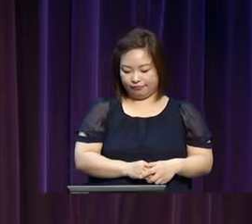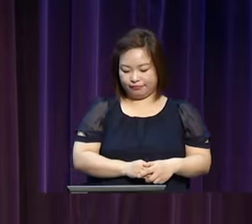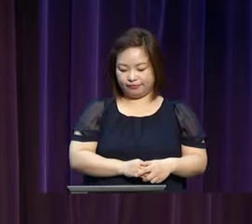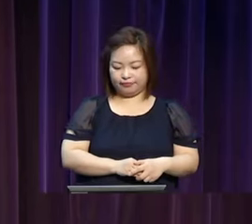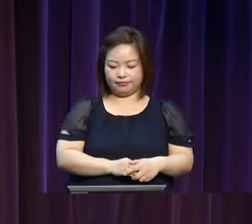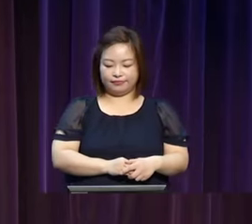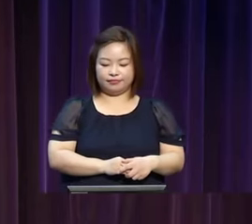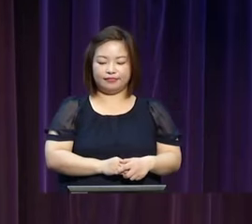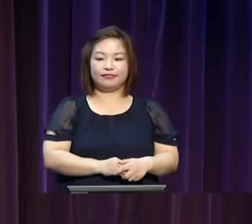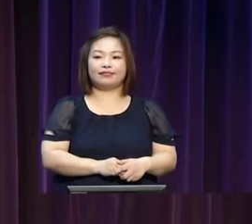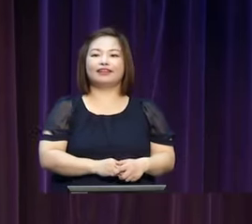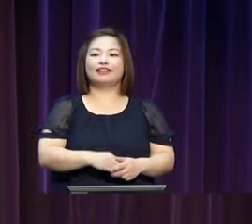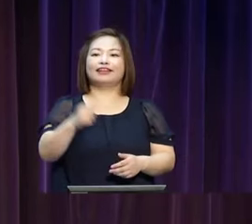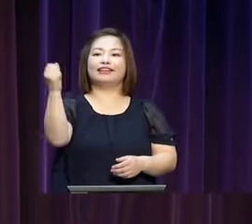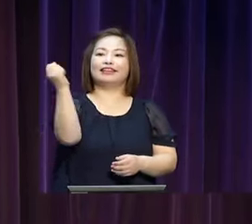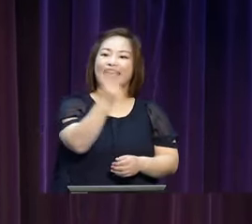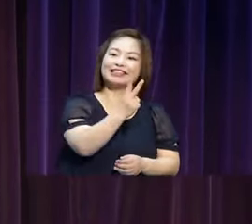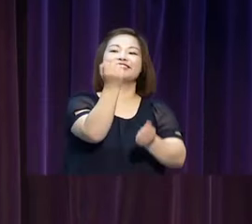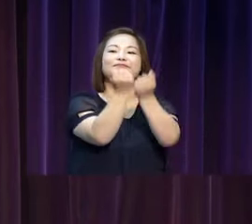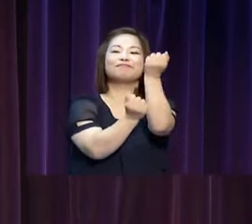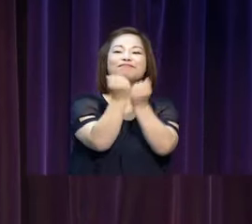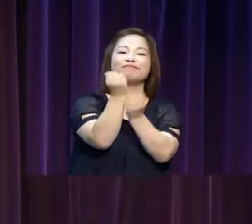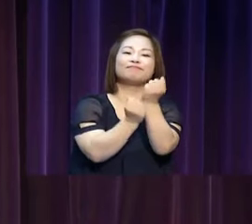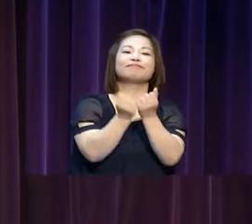자, 다시 말씀을 드립니다.